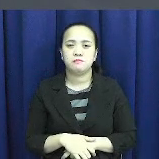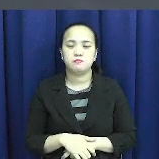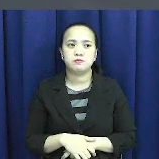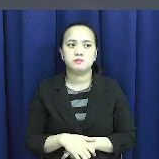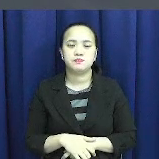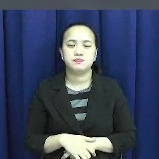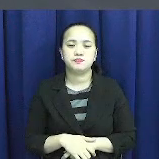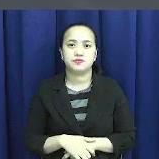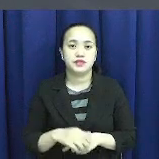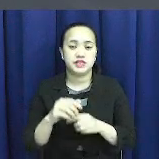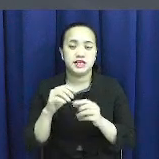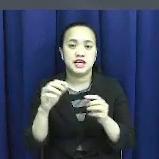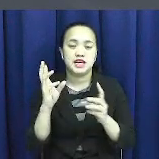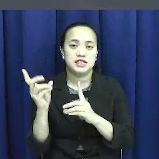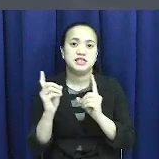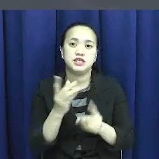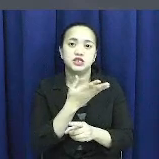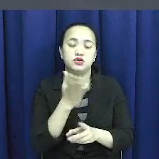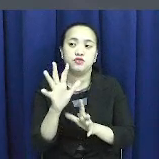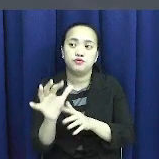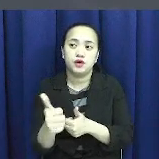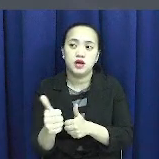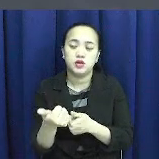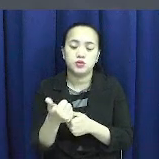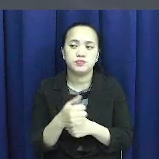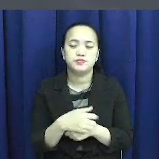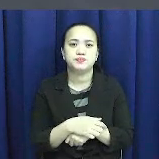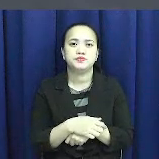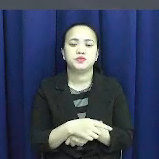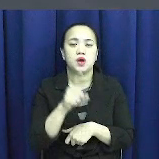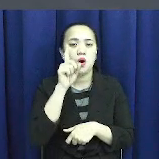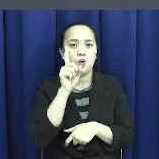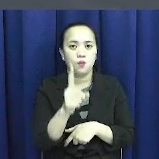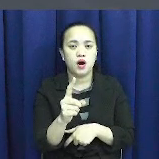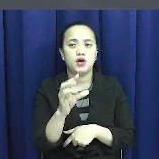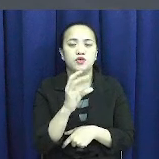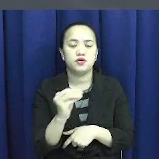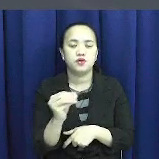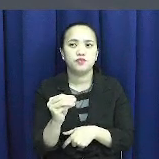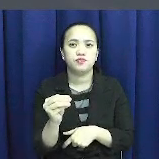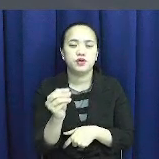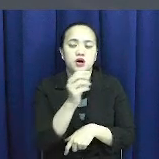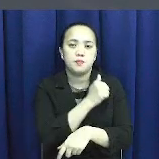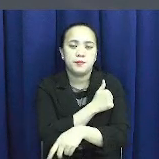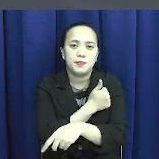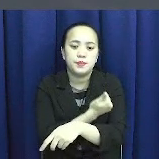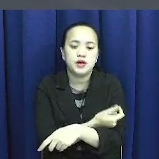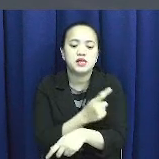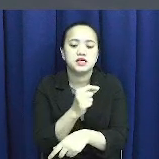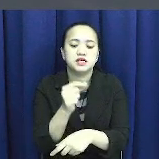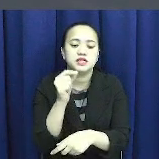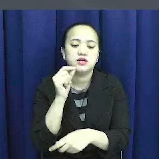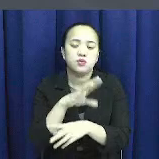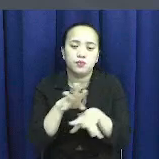Okay, nasusundan nyo. So, isa sa mga role ng priest ay para